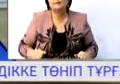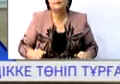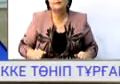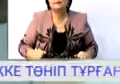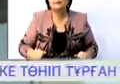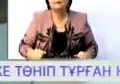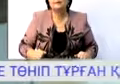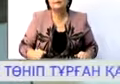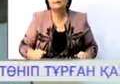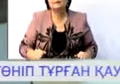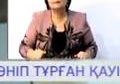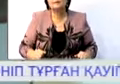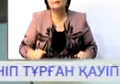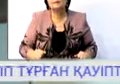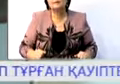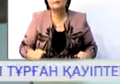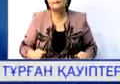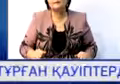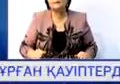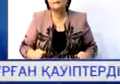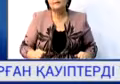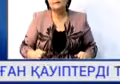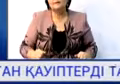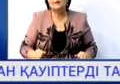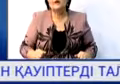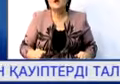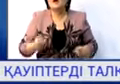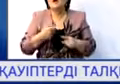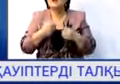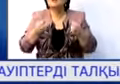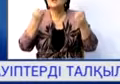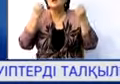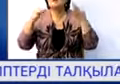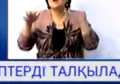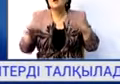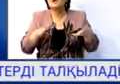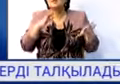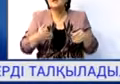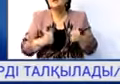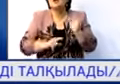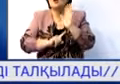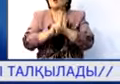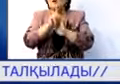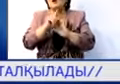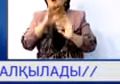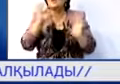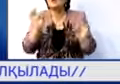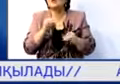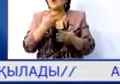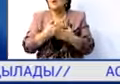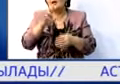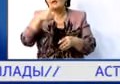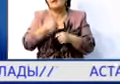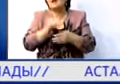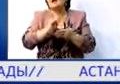Қожамұрат, Төрехан Қожахмет, Қызылорда телеарнасы. Ал осы мәдени мұраның мәуелі бағы, өнердің өзегі музыка емес пе?